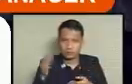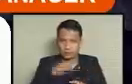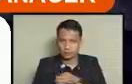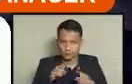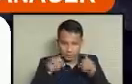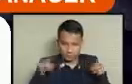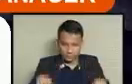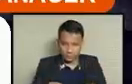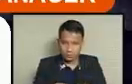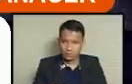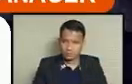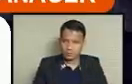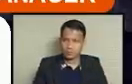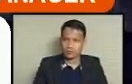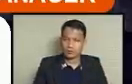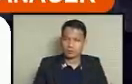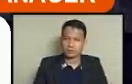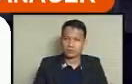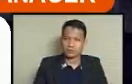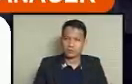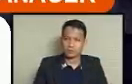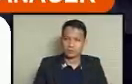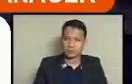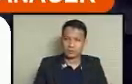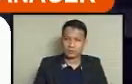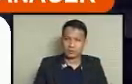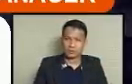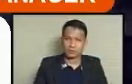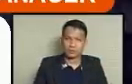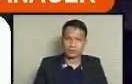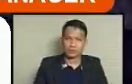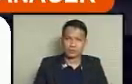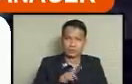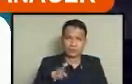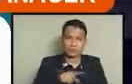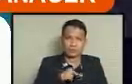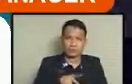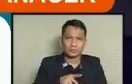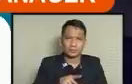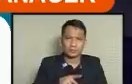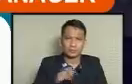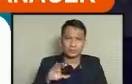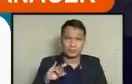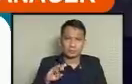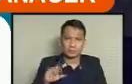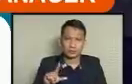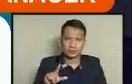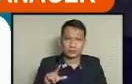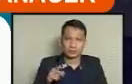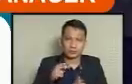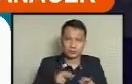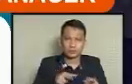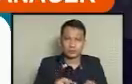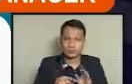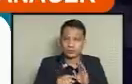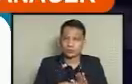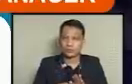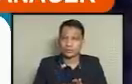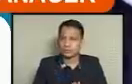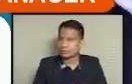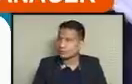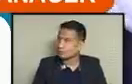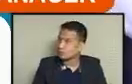Oh. Fake po na ano, sir? Fake na? Ito, license. Philippine National Police Civil Security Supervisory.